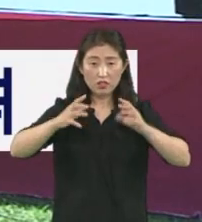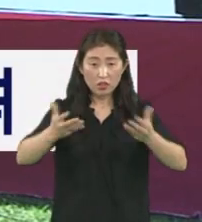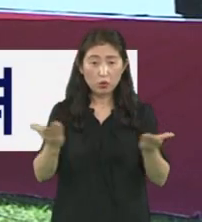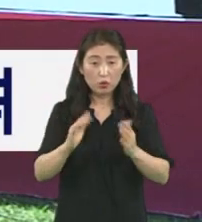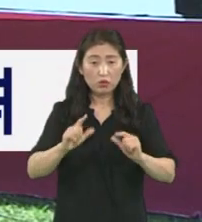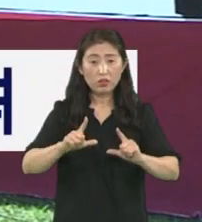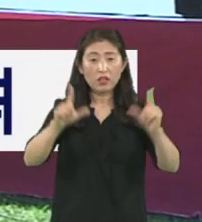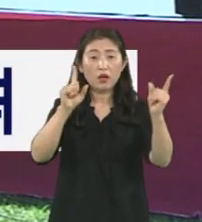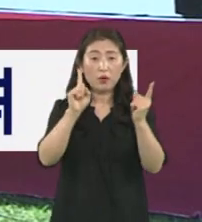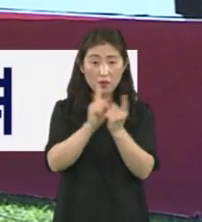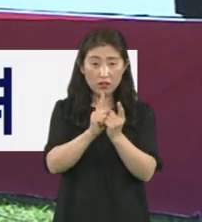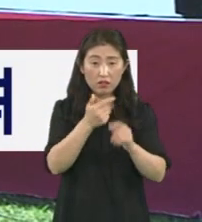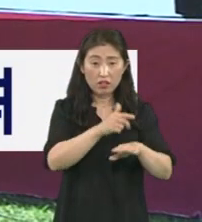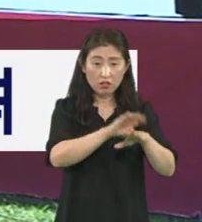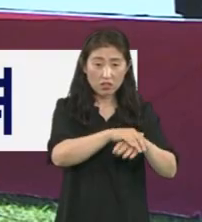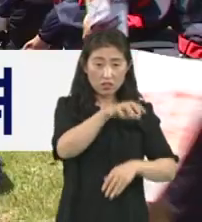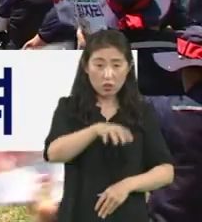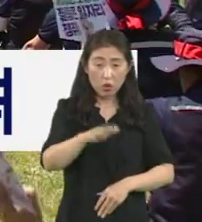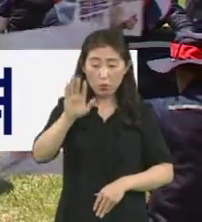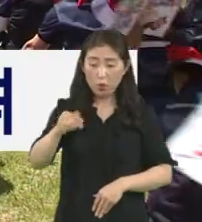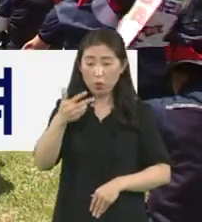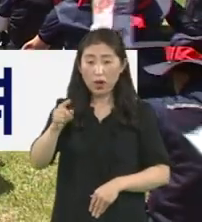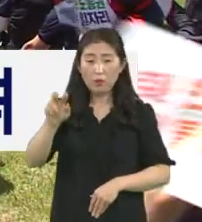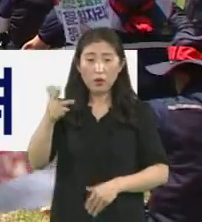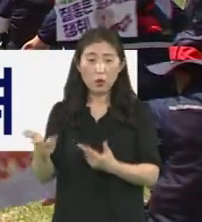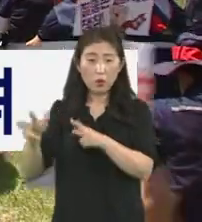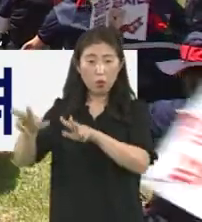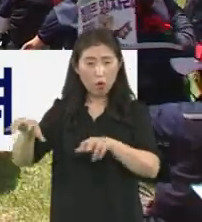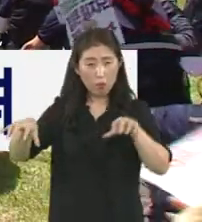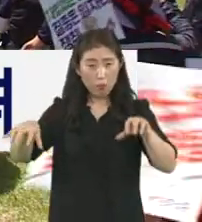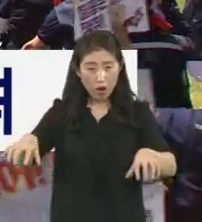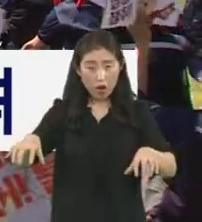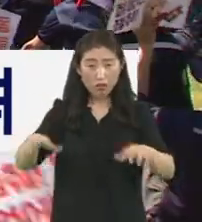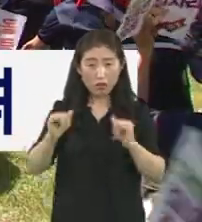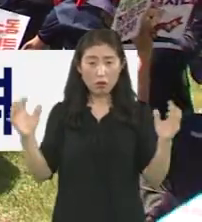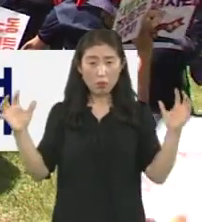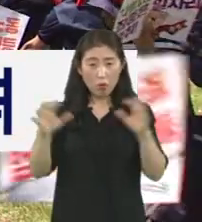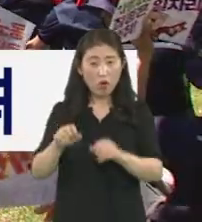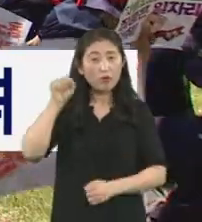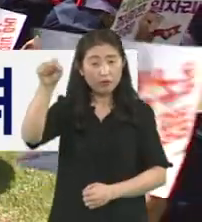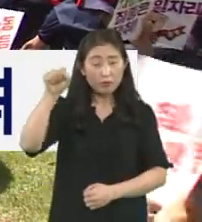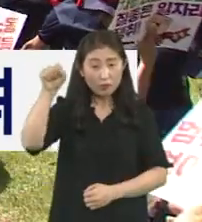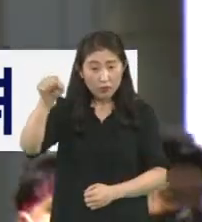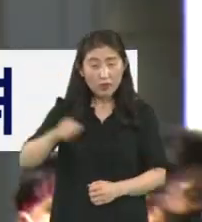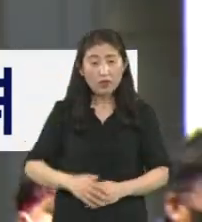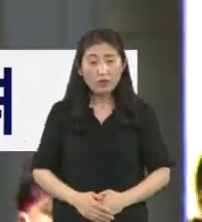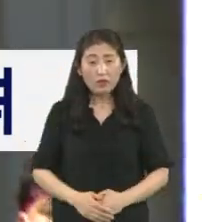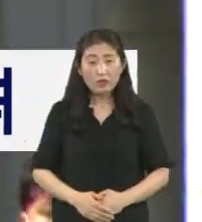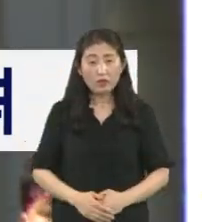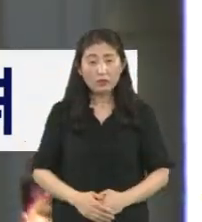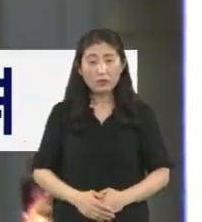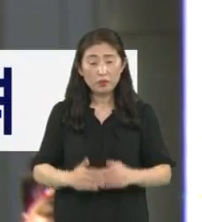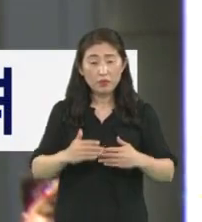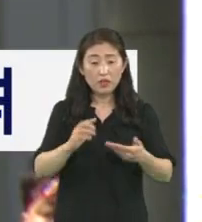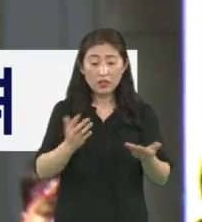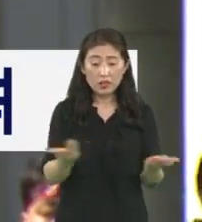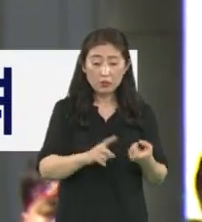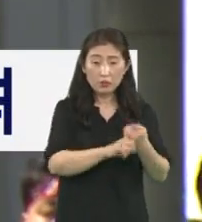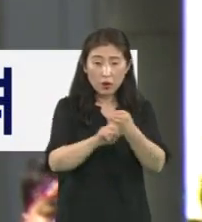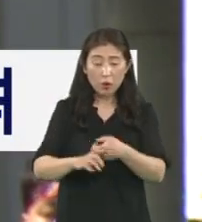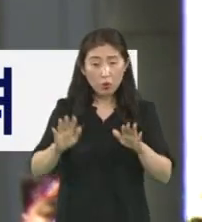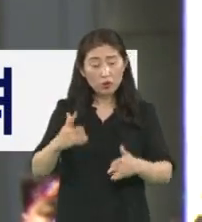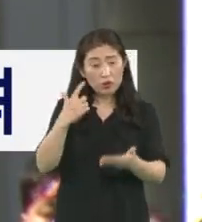제132주년인 세계 노동절을 맞아 대전시청과 보라매 공원 일대에서 대규모 집회가 열렸습니다. 민주노총 대전본부는